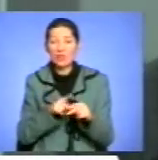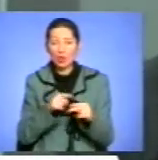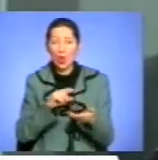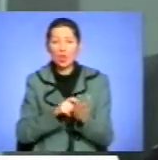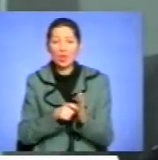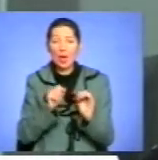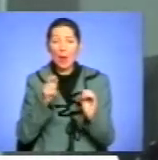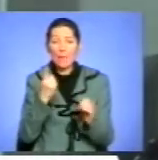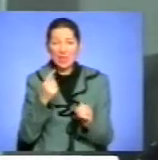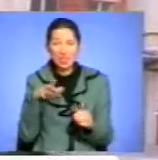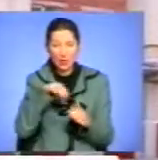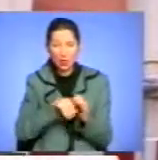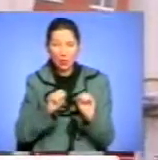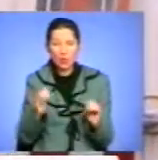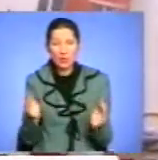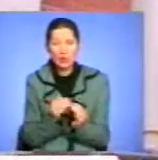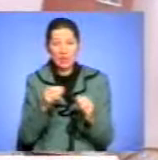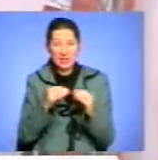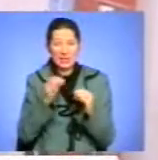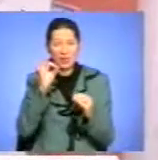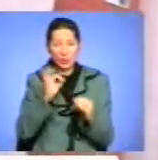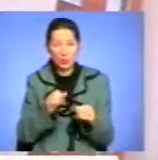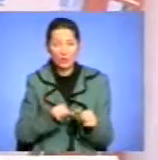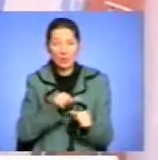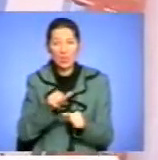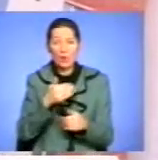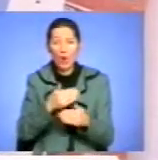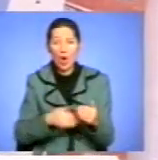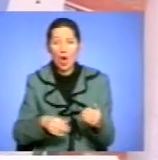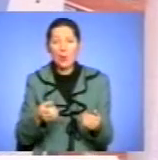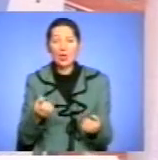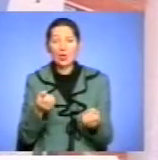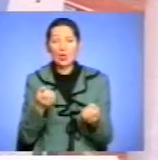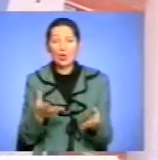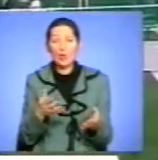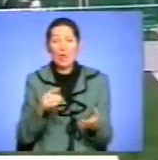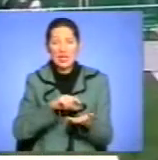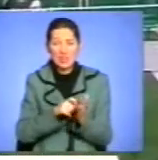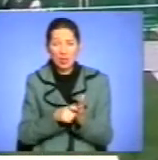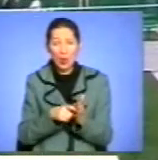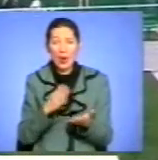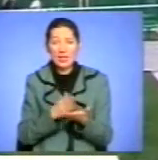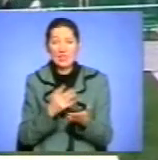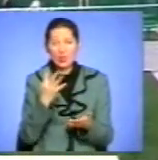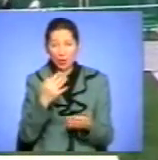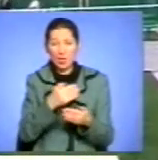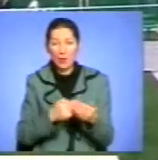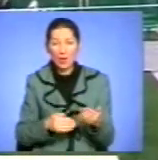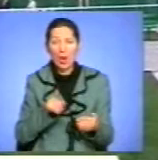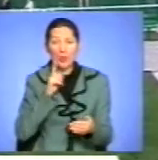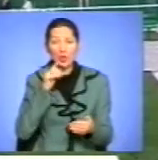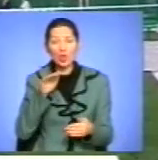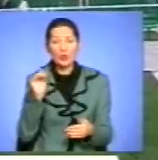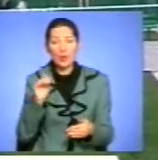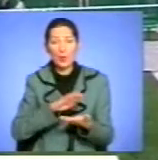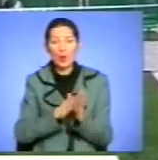можна зменшити до 10%. Окрім програми «Доступне житло», в області діють ще 4 програми молодіжного кредитування. Про умови